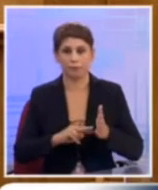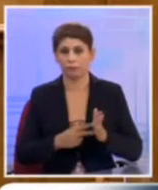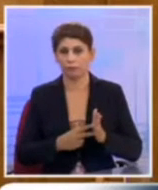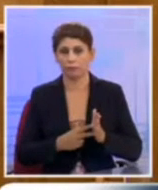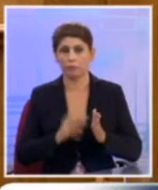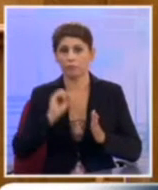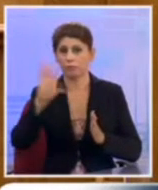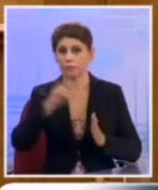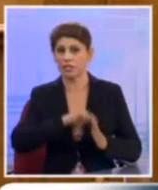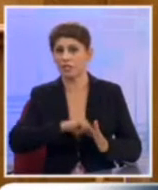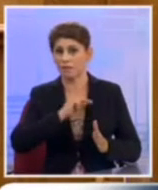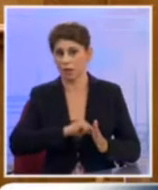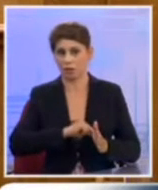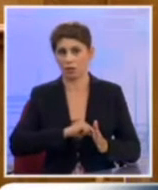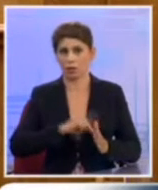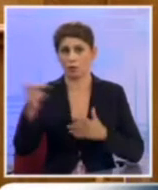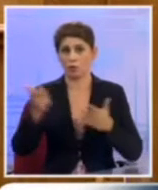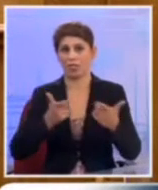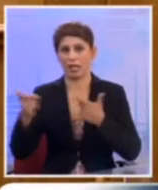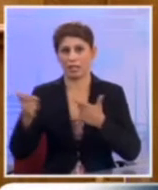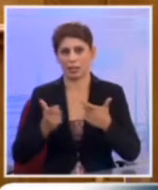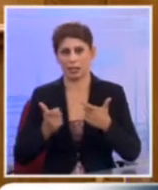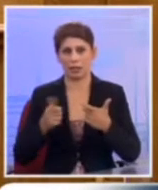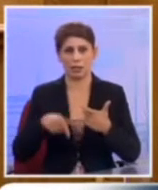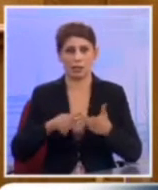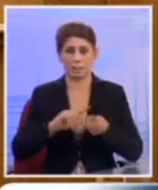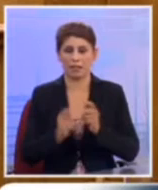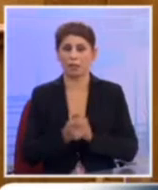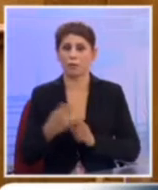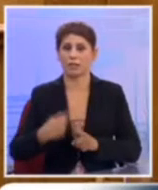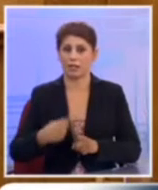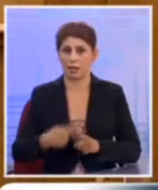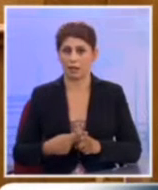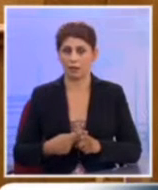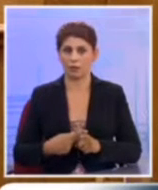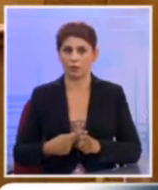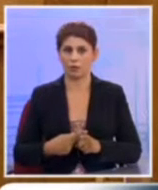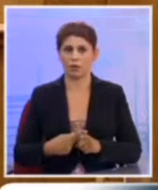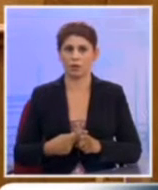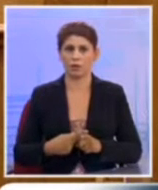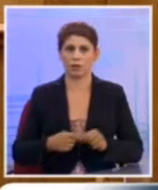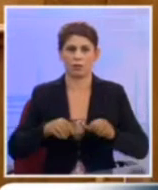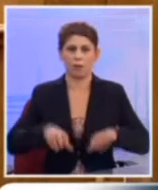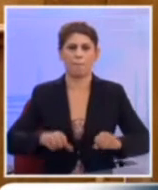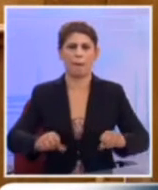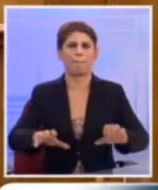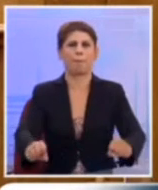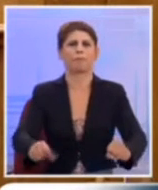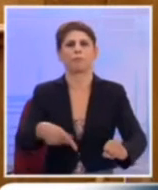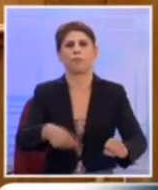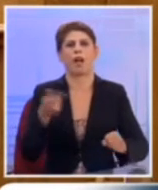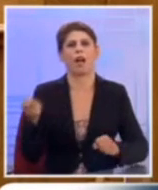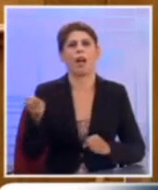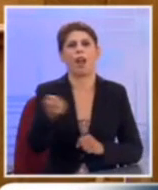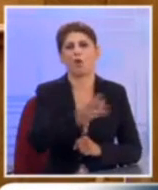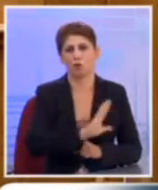από ξένα συμφέροντα, από τους δανειστές. Είναι η μετατροπή της χώρας μας σε αποικία χρέους. Και όλα αυτά